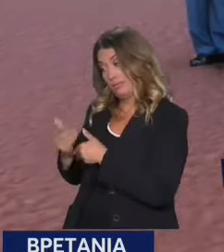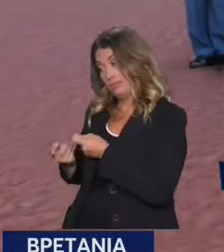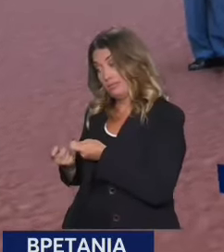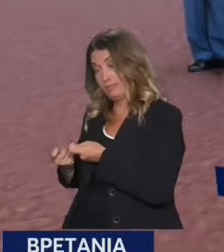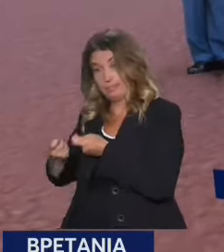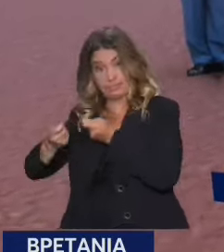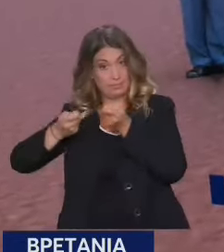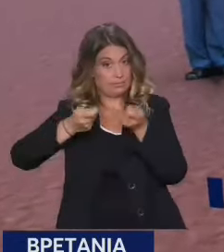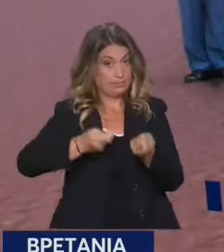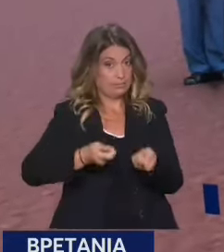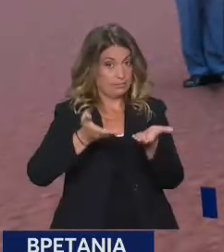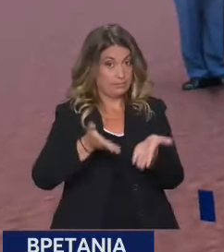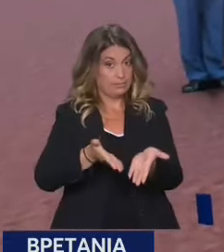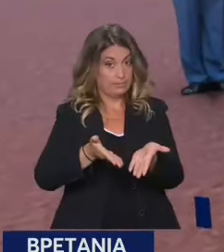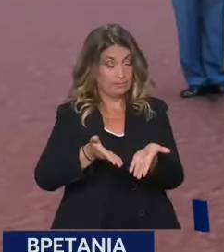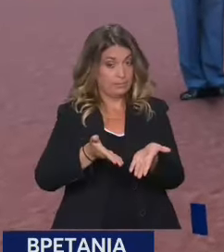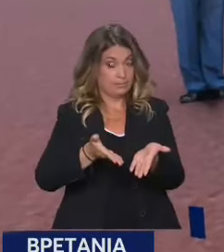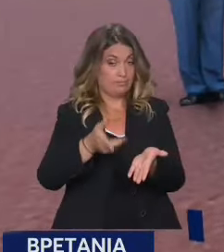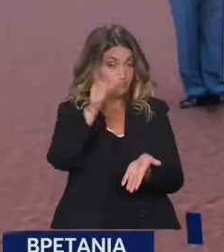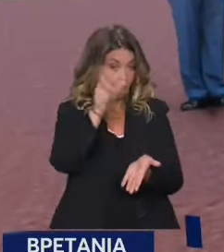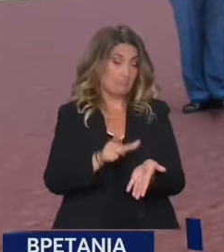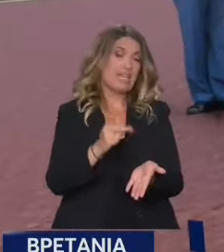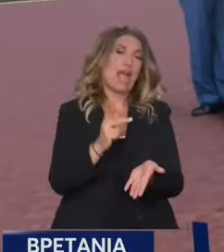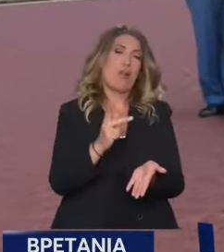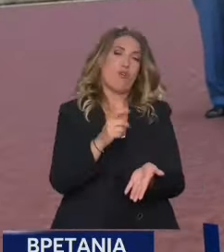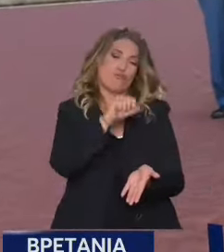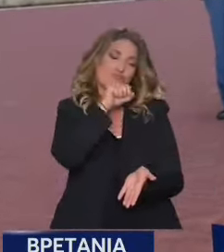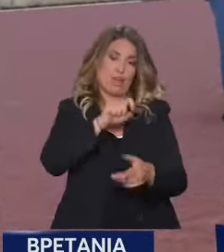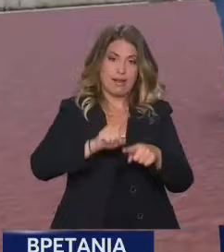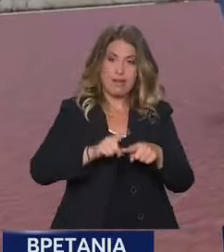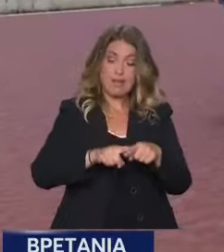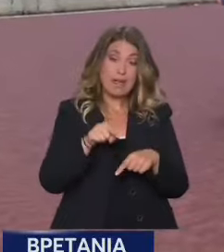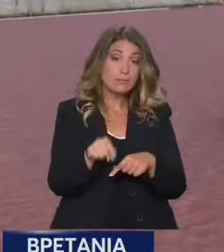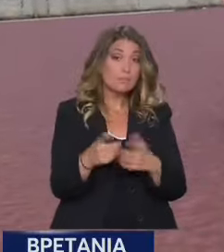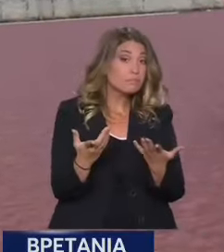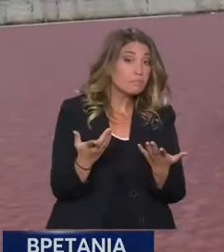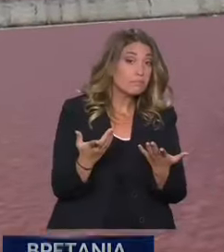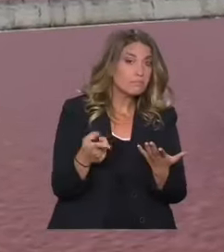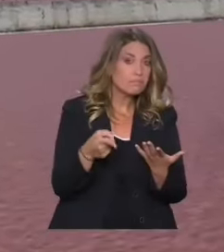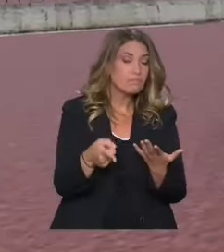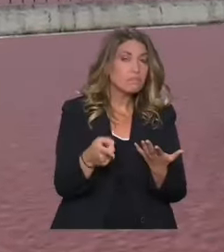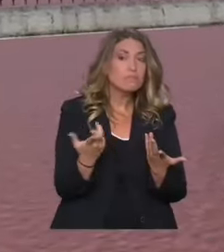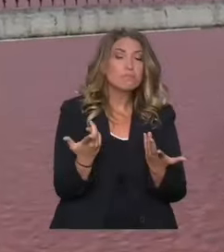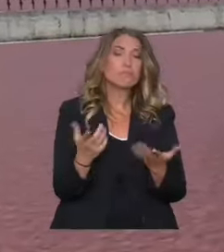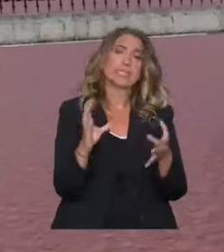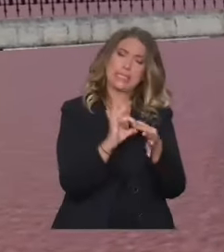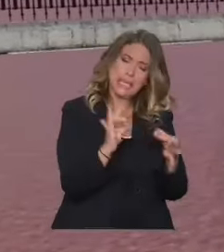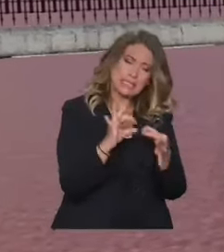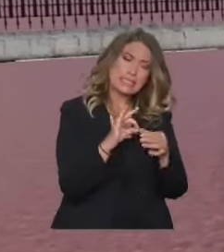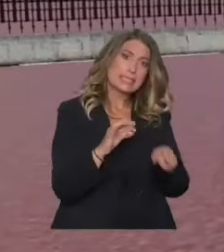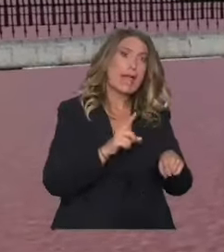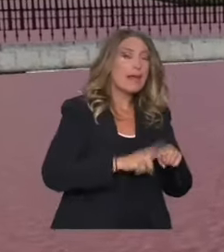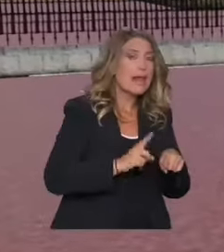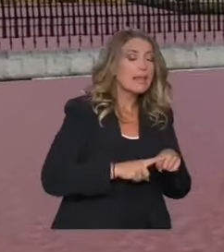Κάρολο, πόσο δύσκολα πράγματα έχει να αντιμετωπίσει, αλλά και ποιος είναι αυτός ο άνθρωπος, ποια είναι η σχέση του εδώ με την Ελλάδα και